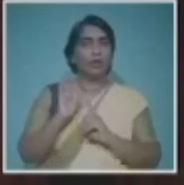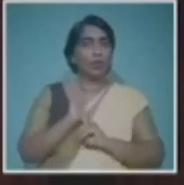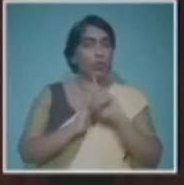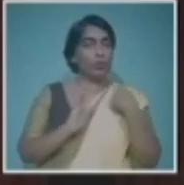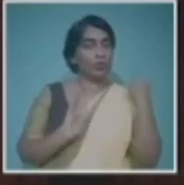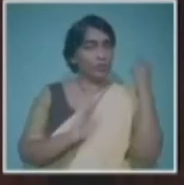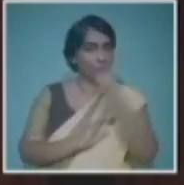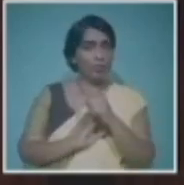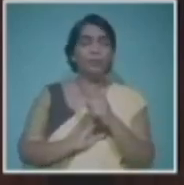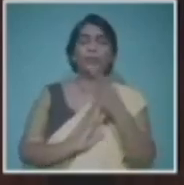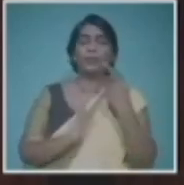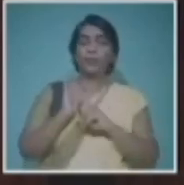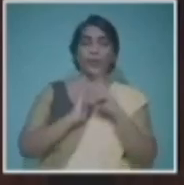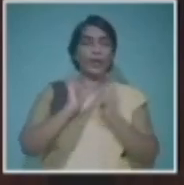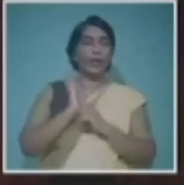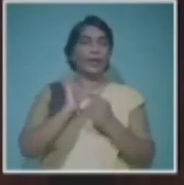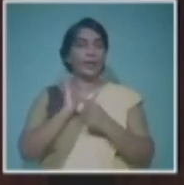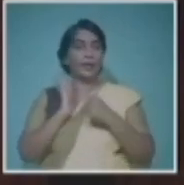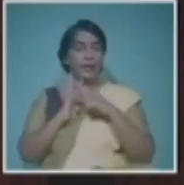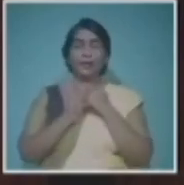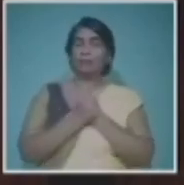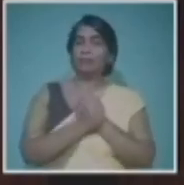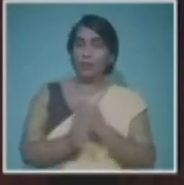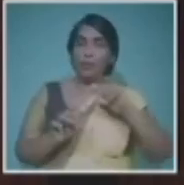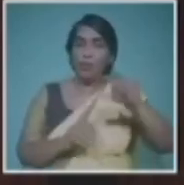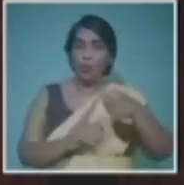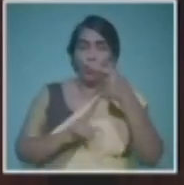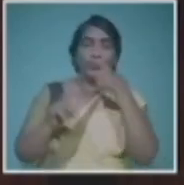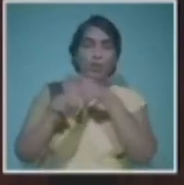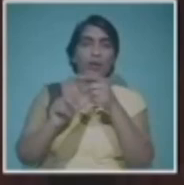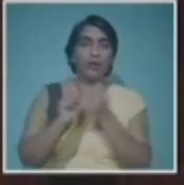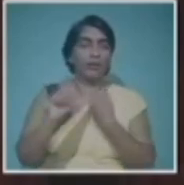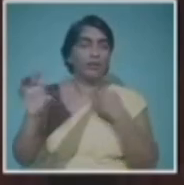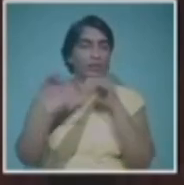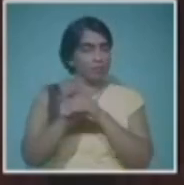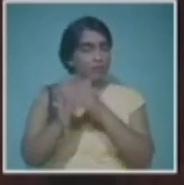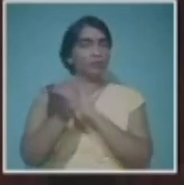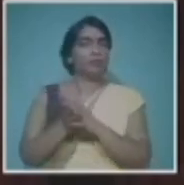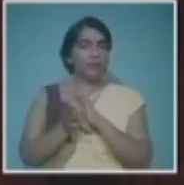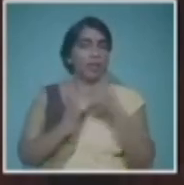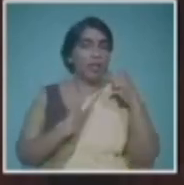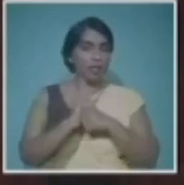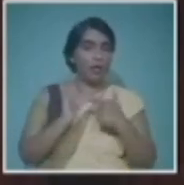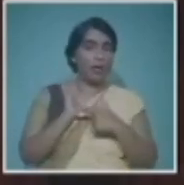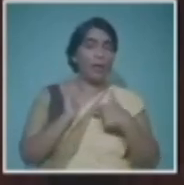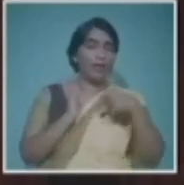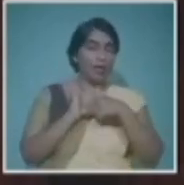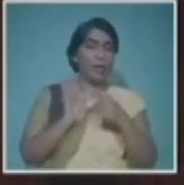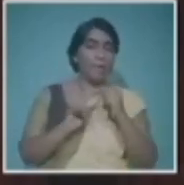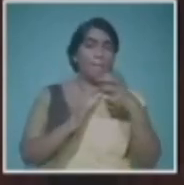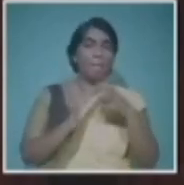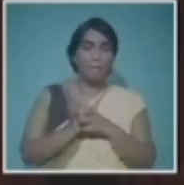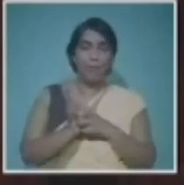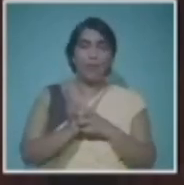ගියා උතුරේ එල්ටීඩී සංවිධානයේ රැඳවියන් පුනරුත්ථාපනය කරන වැඩසටහන් වලදී දායක වෙන්න දකුණේ පලාසබා මන්ටුරු ප්‍රධාන අමාත්‍යතුමා